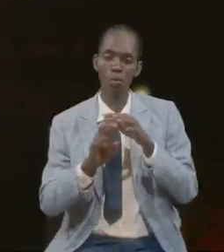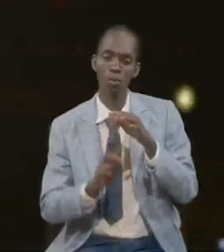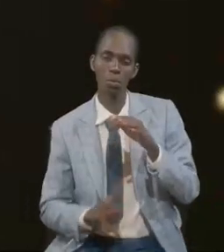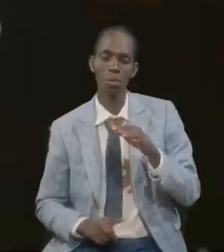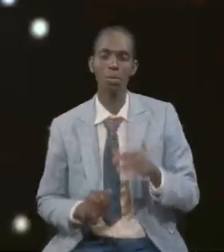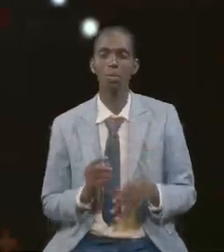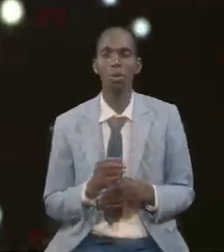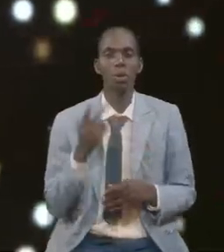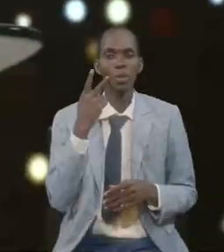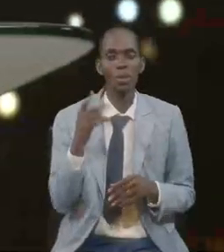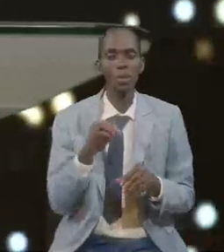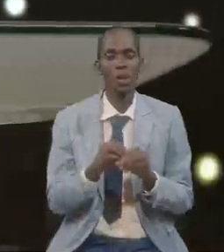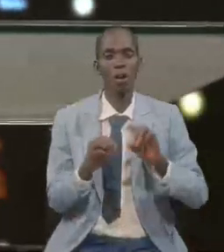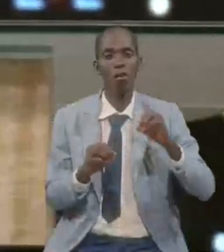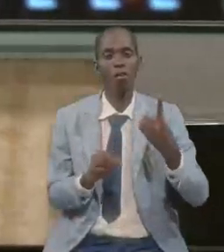Nous allons à